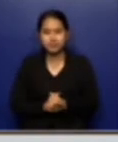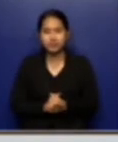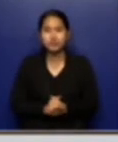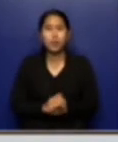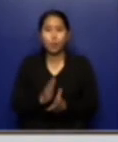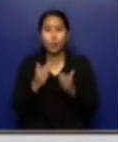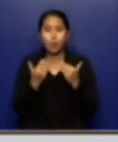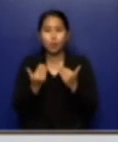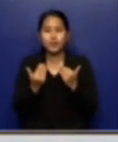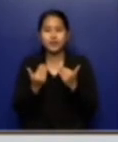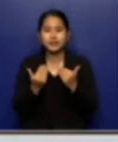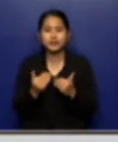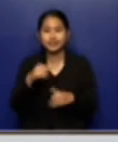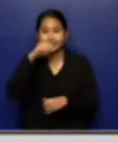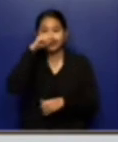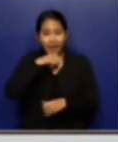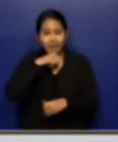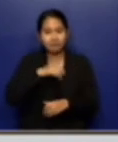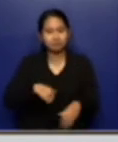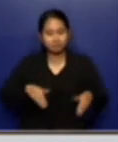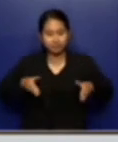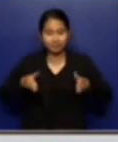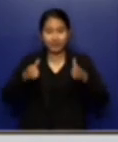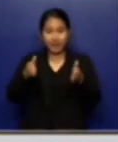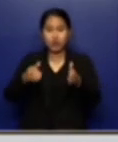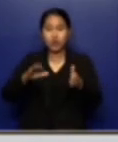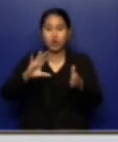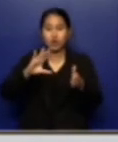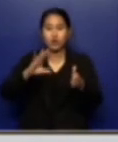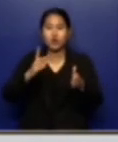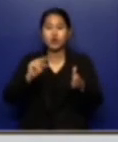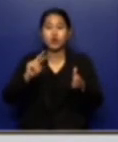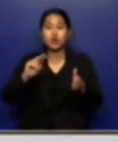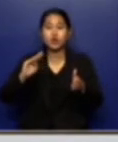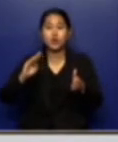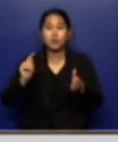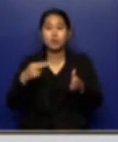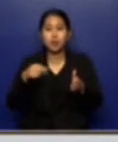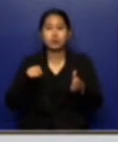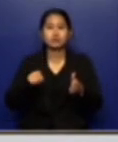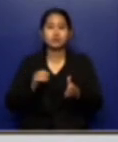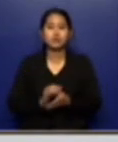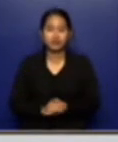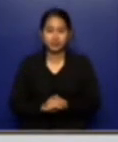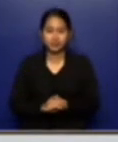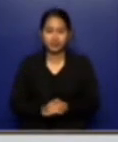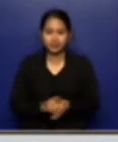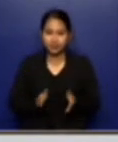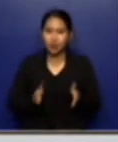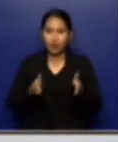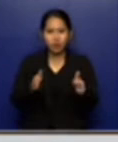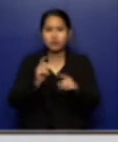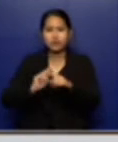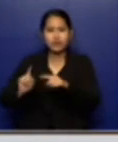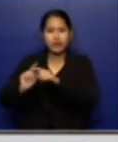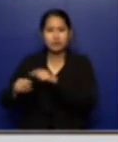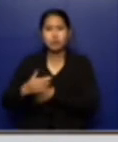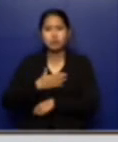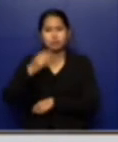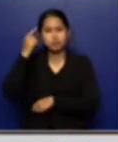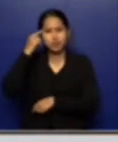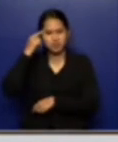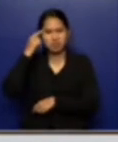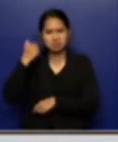ในประเทศไทยเนี่ยกรมทางหลวงชนบทกรมทางแขวงการทางต่างๆเนี่ยผมเชื่อว่ามีไม่น้อ